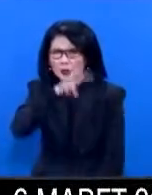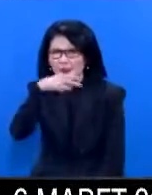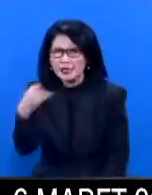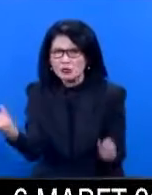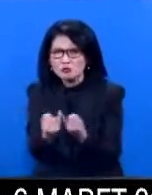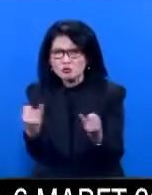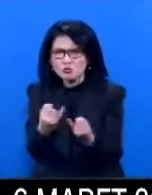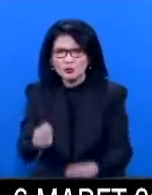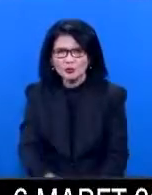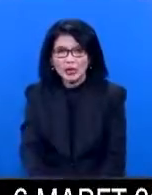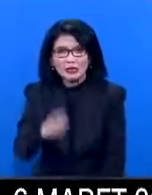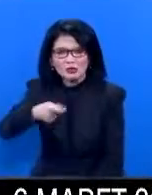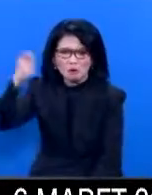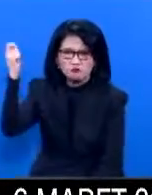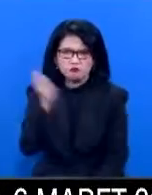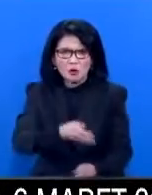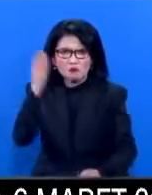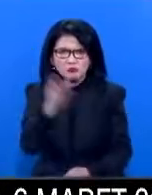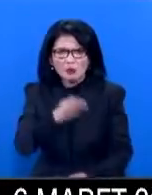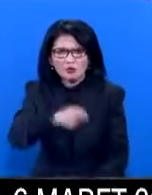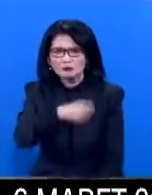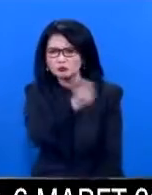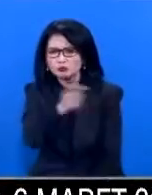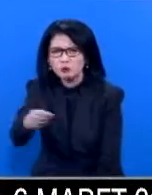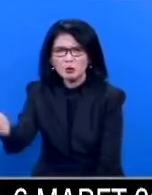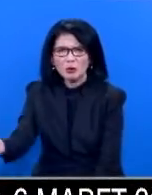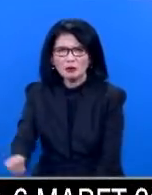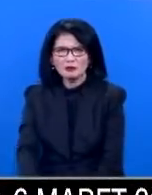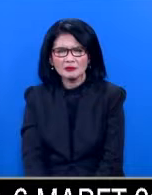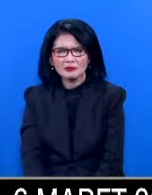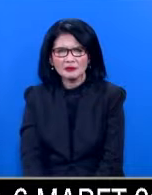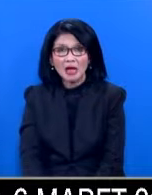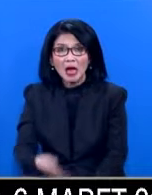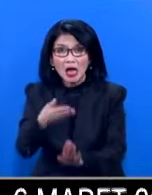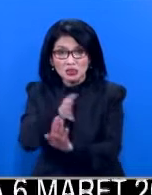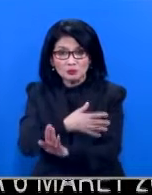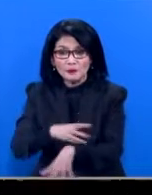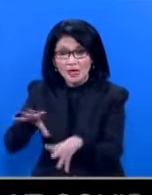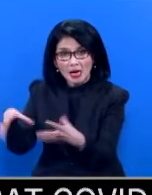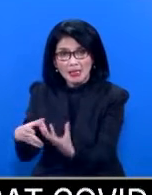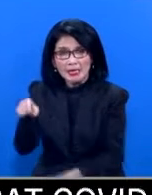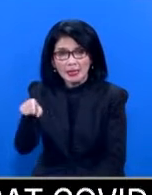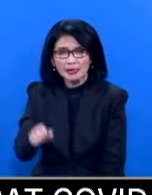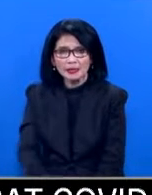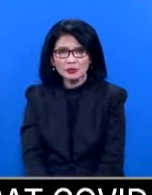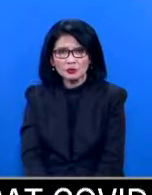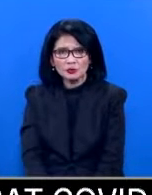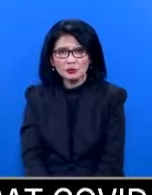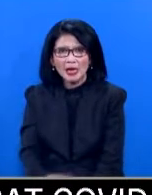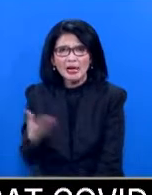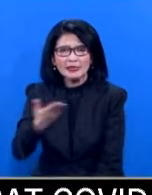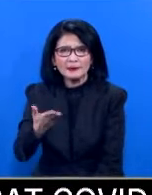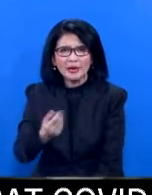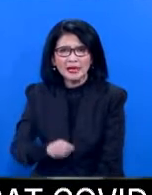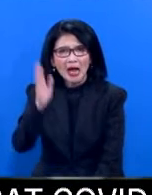kerap melakukan pembacokan secara acak. Sebelumnya, aksi brutal geng Enjoy MBR 86 ini terjadi di Jalan Pegangsaan